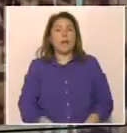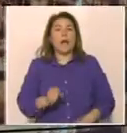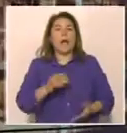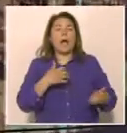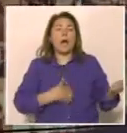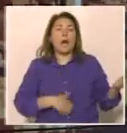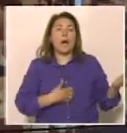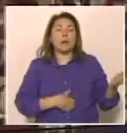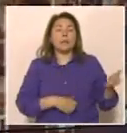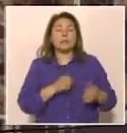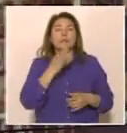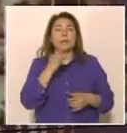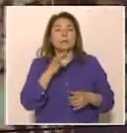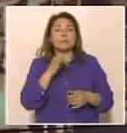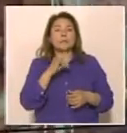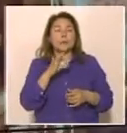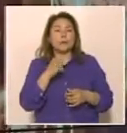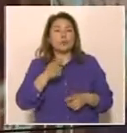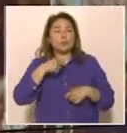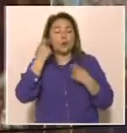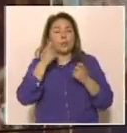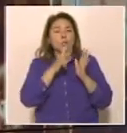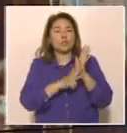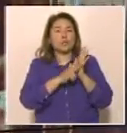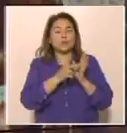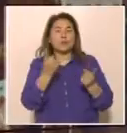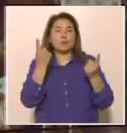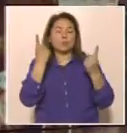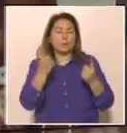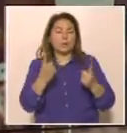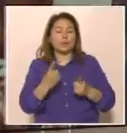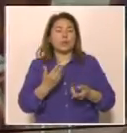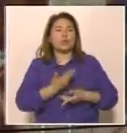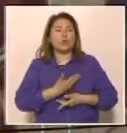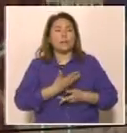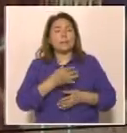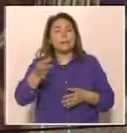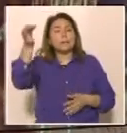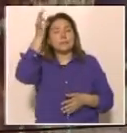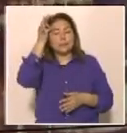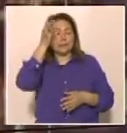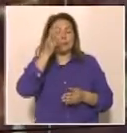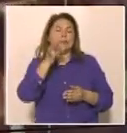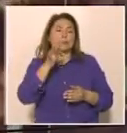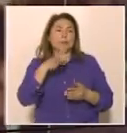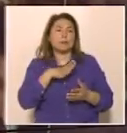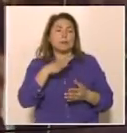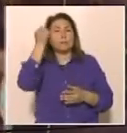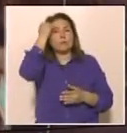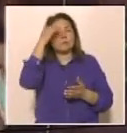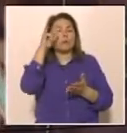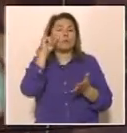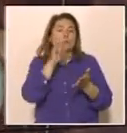Ақын қоғам қайраткері Шабаз Иманалиевтің туғанына 80 жыл. Бүгін марқұмның тұрған үйіне ескерткіш тақта орнатылды. Мемориалдық